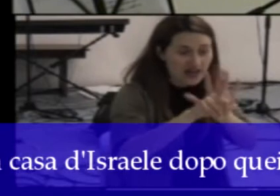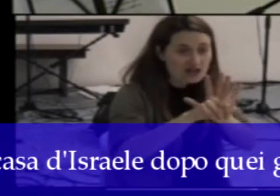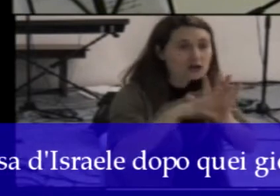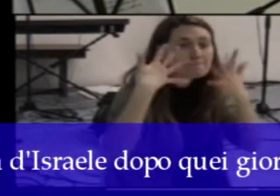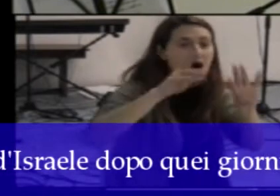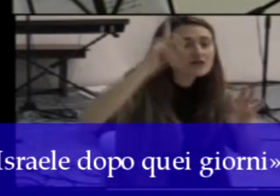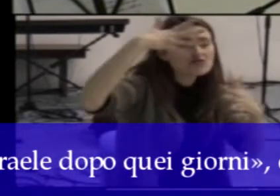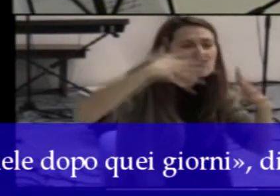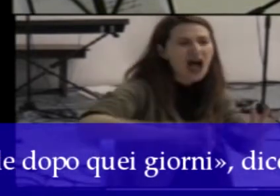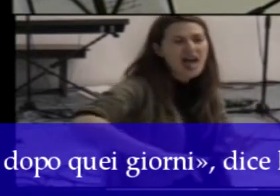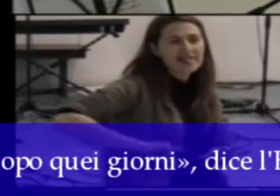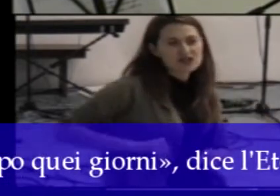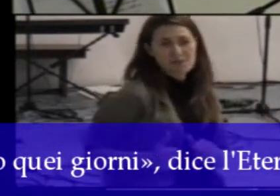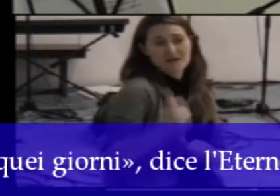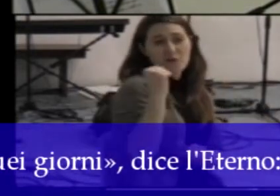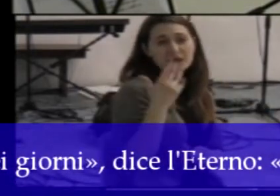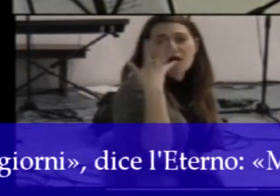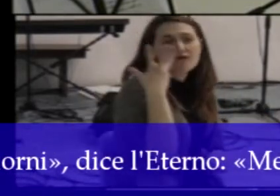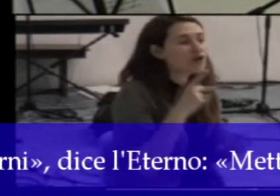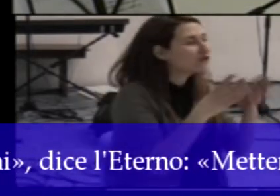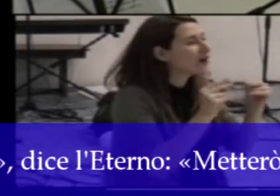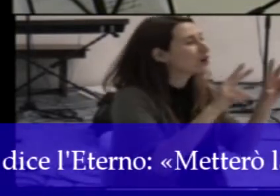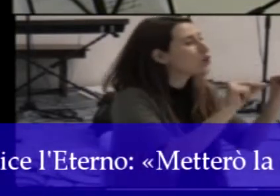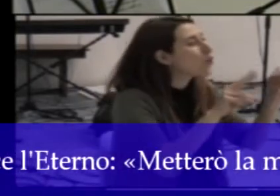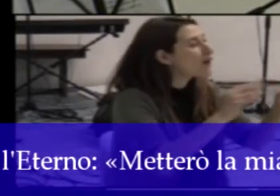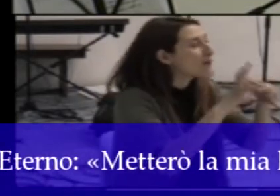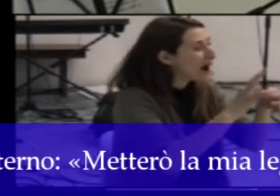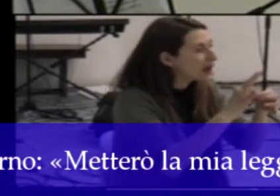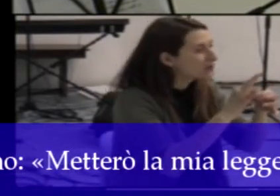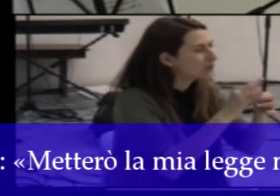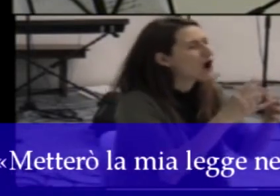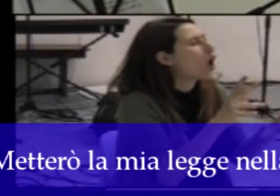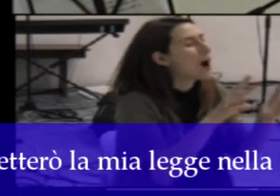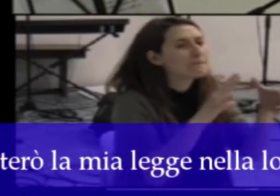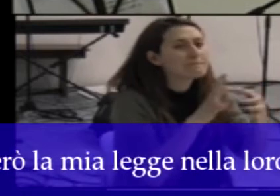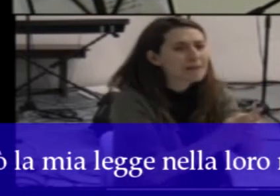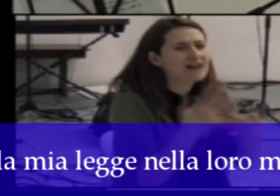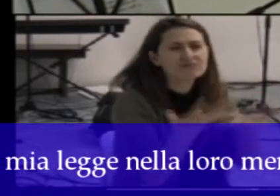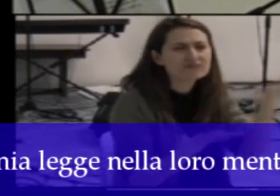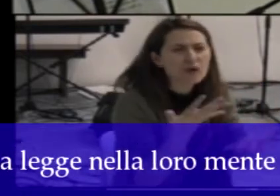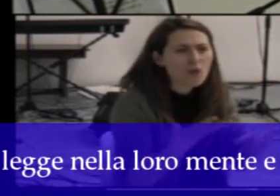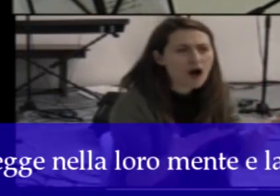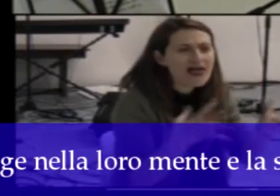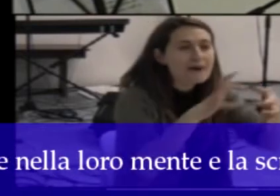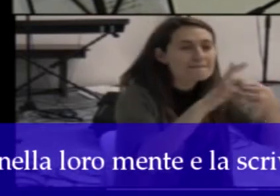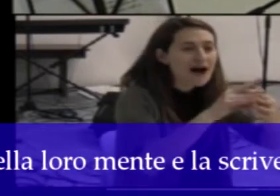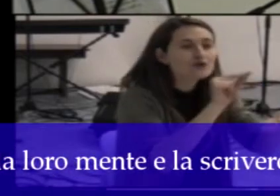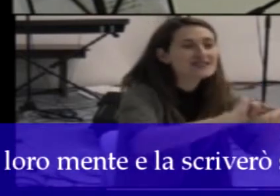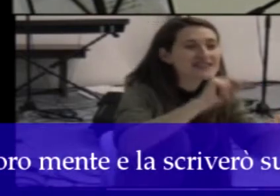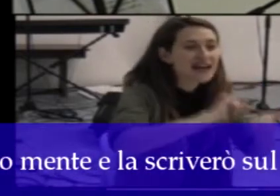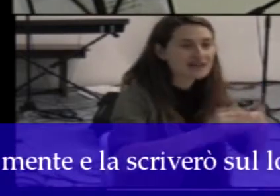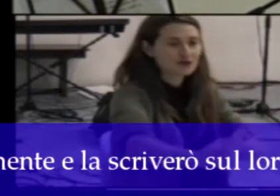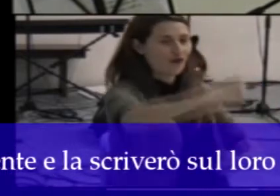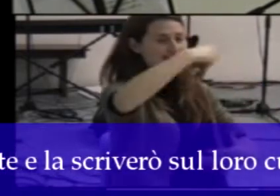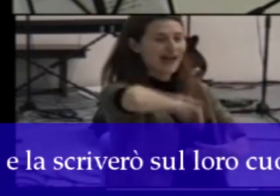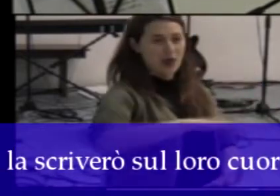mia legge nel loro animo, la scriverò sul loro cuore. Allora io sarò il loro Dio ed essi